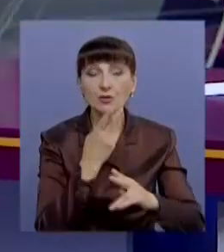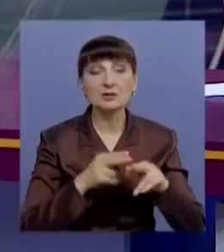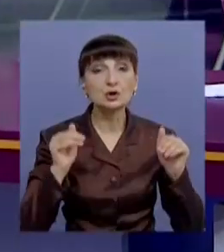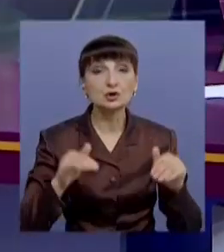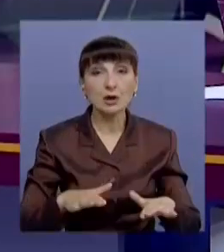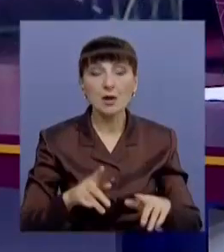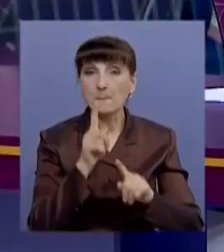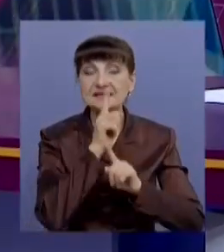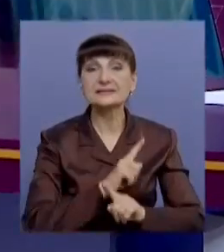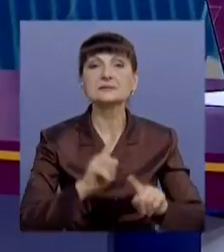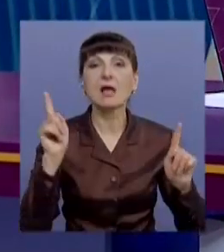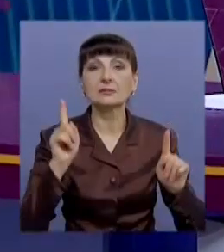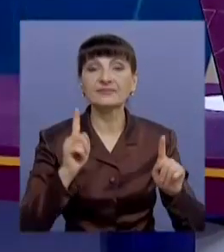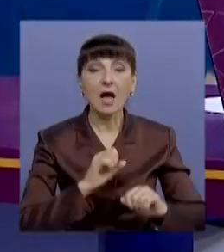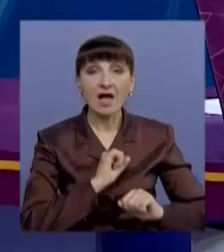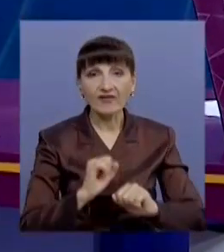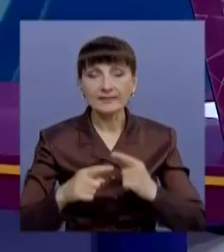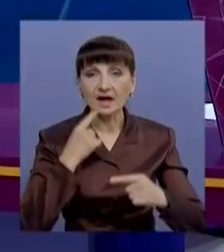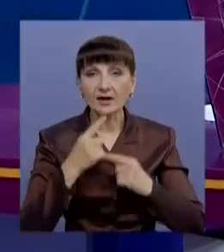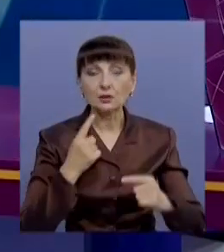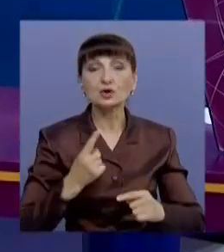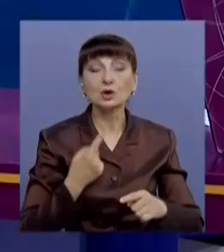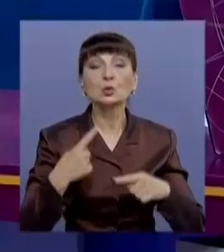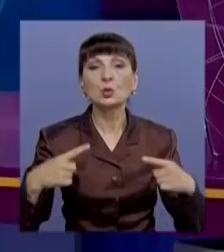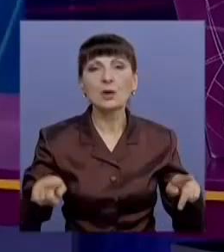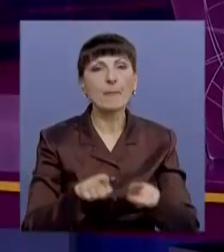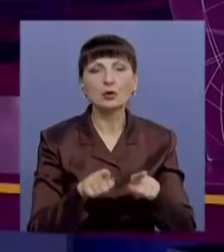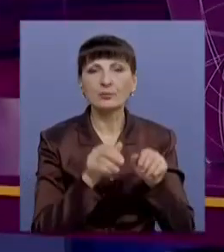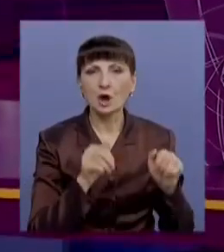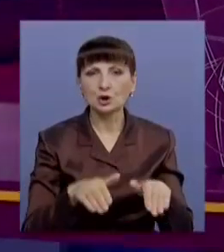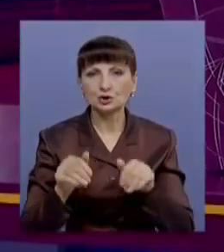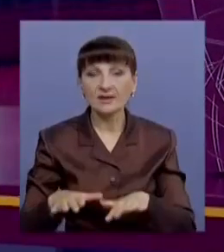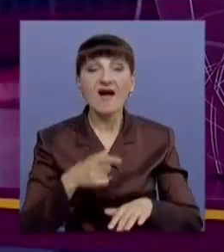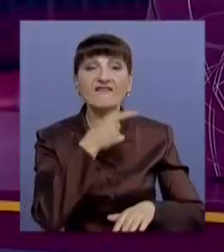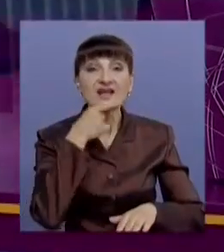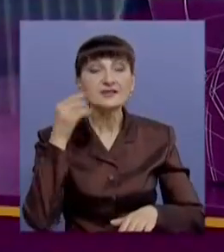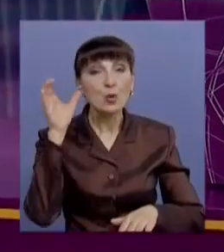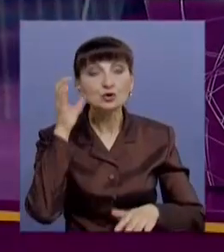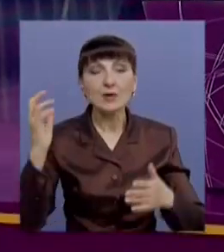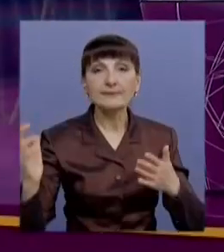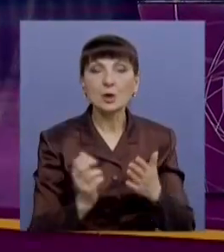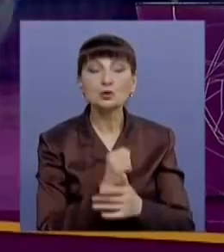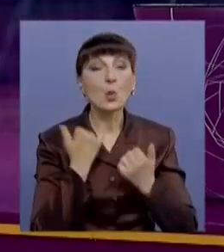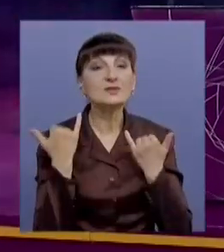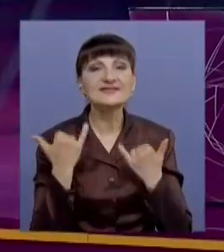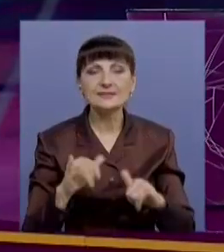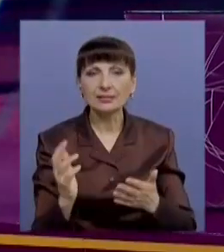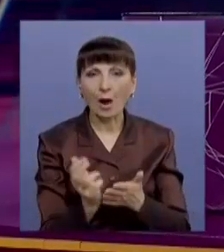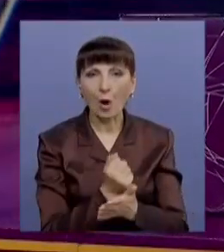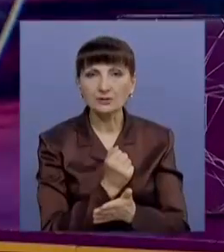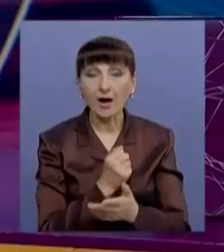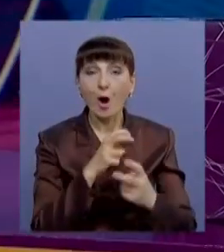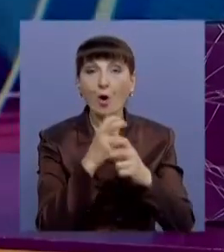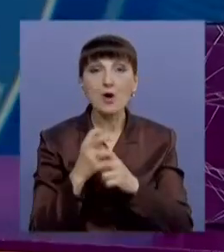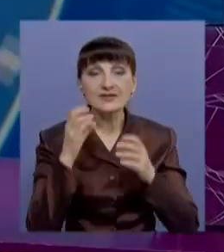стало прецедентом. Адвокаты говорят, что ожидаются и другие подобные решения. В России же ученые обнаружили удивительную находку –